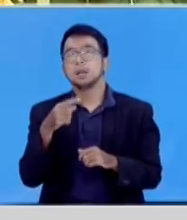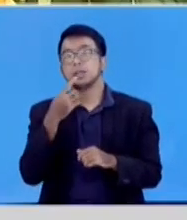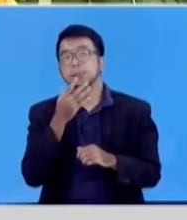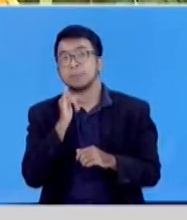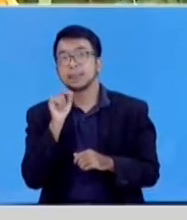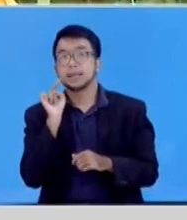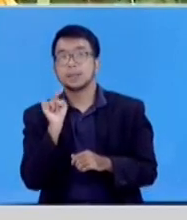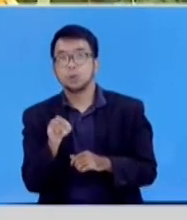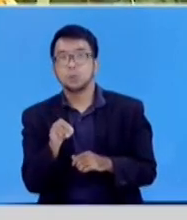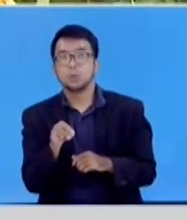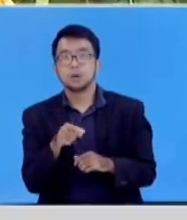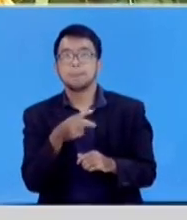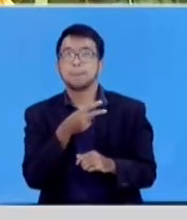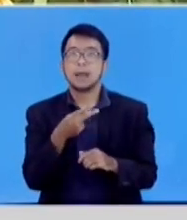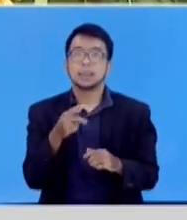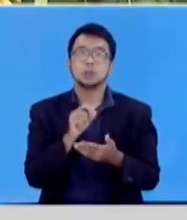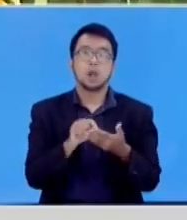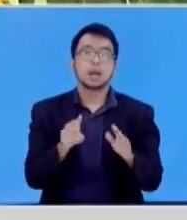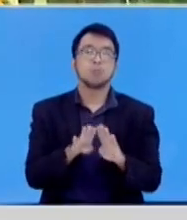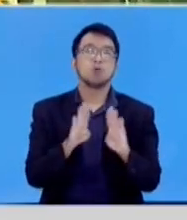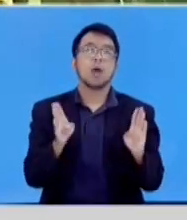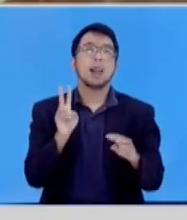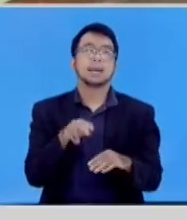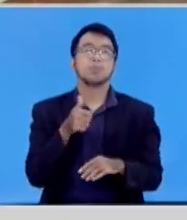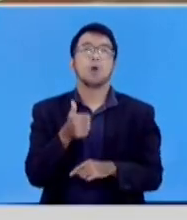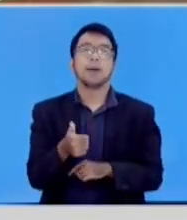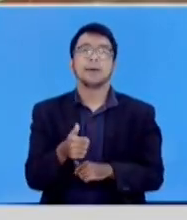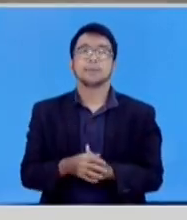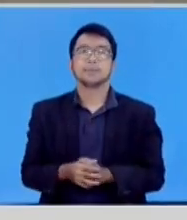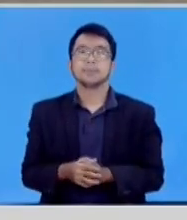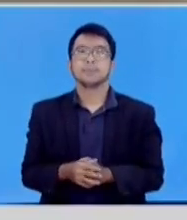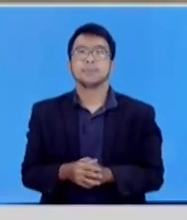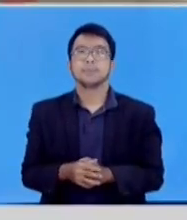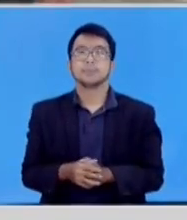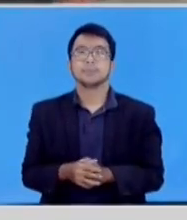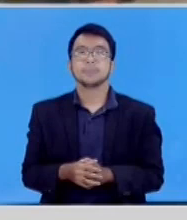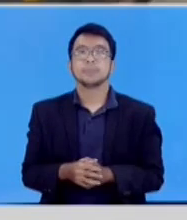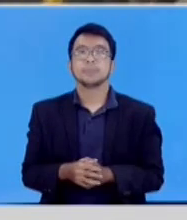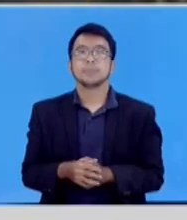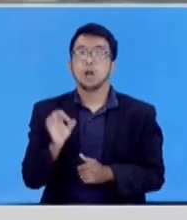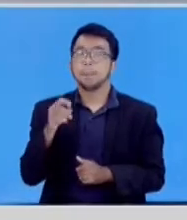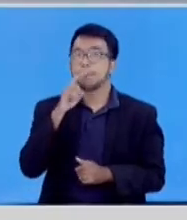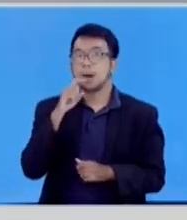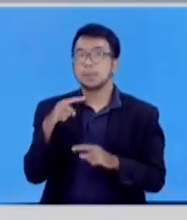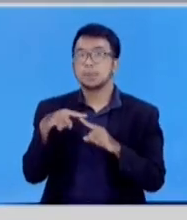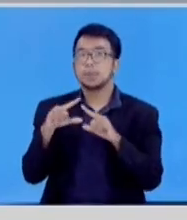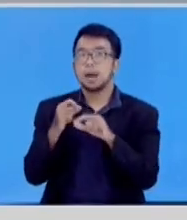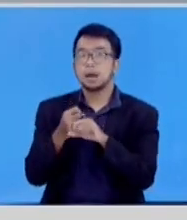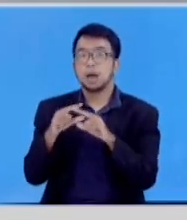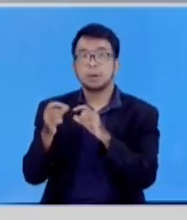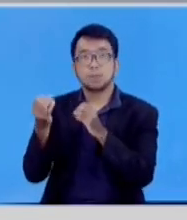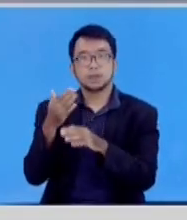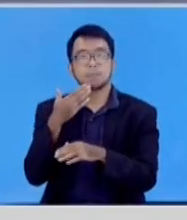sekolah tersebut boleh untuk melaksanakan PTM terbatas kembali. Oke, baik Pak Taga, terima kasih atas informasinya Pak